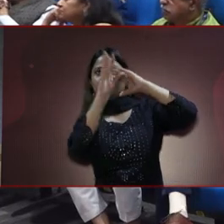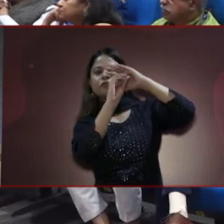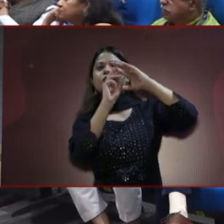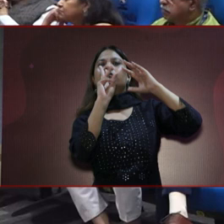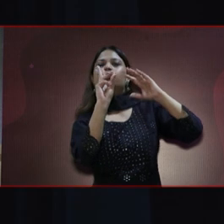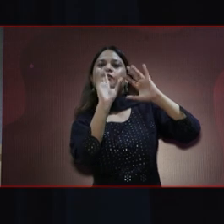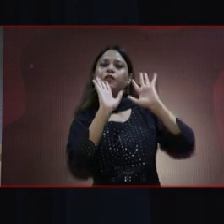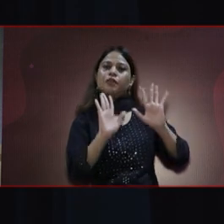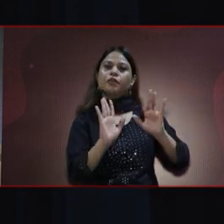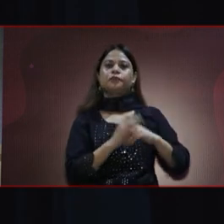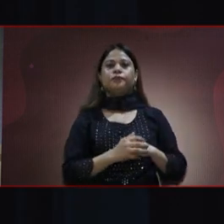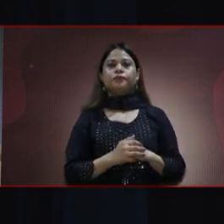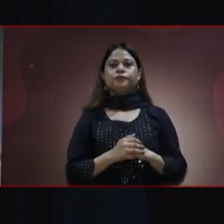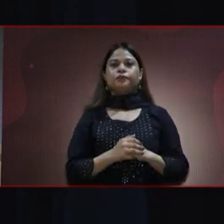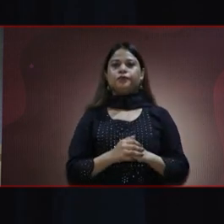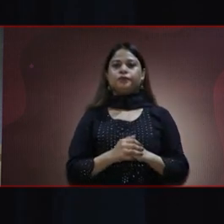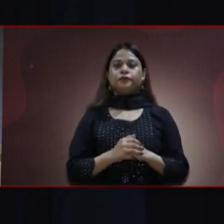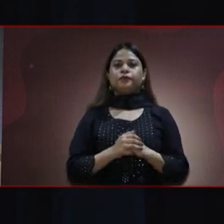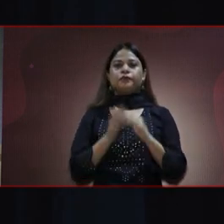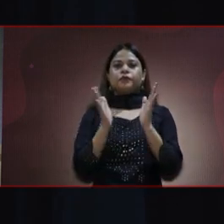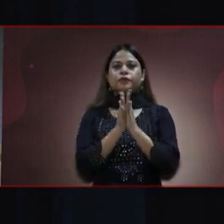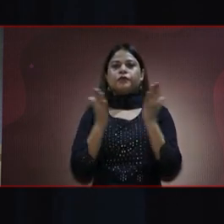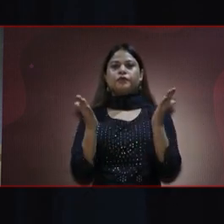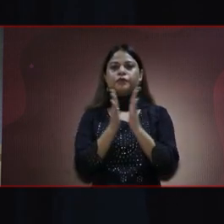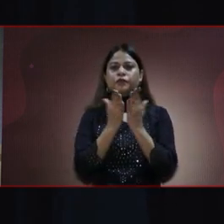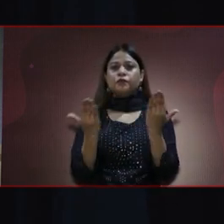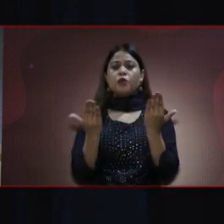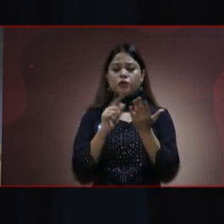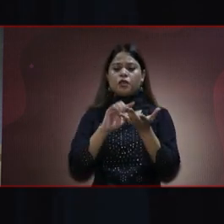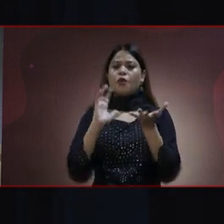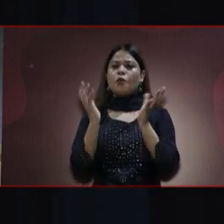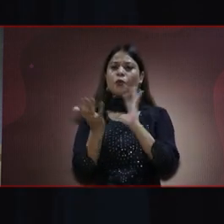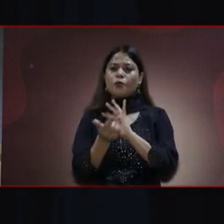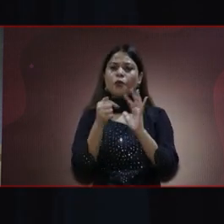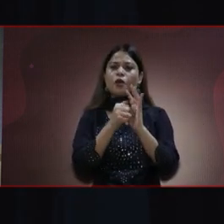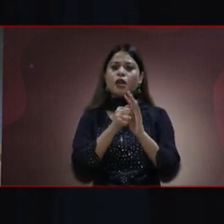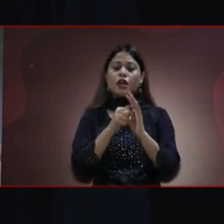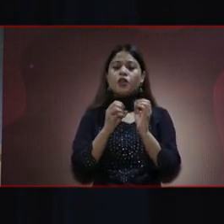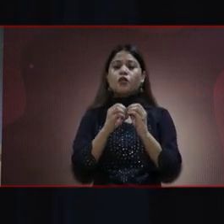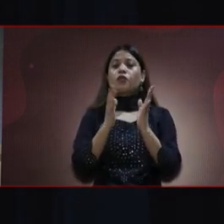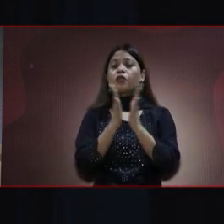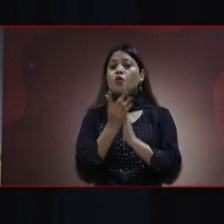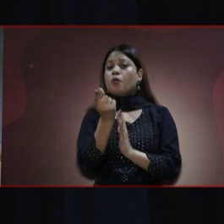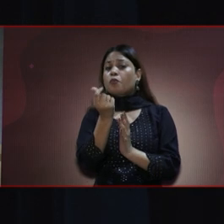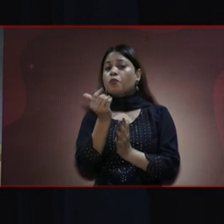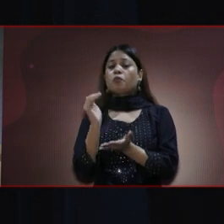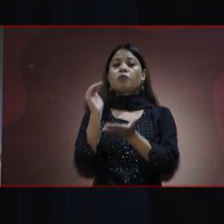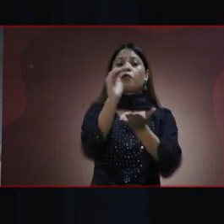और हमारे किताबों की जो दुनिया है उसका जो टोटल टर्नओवर है वो